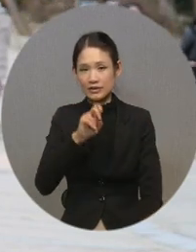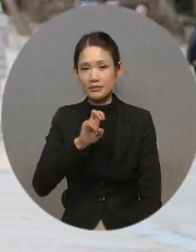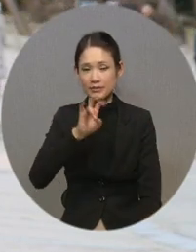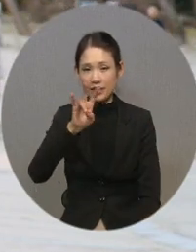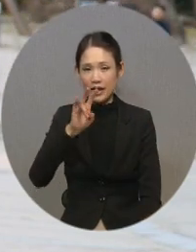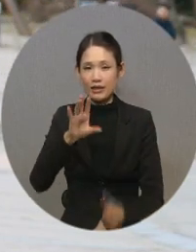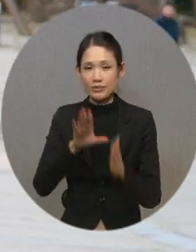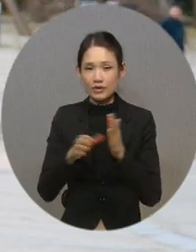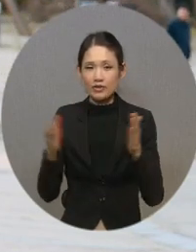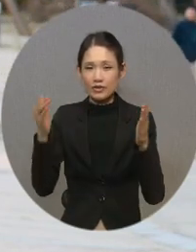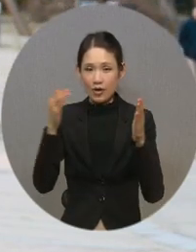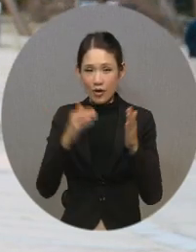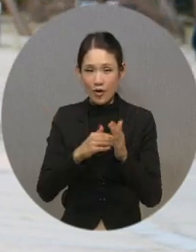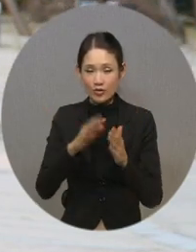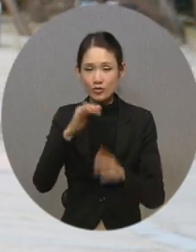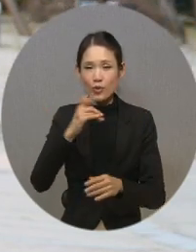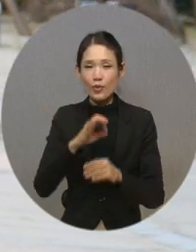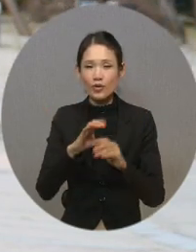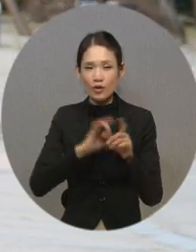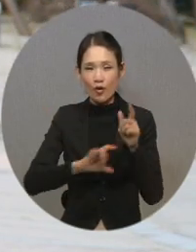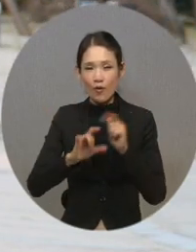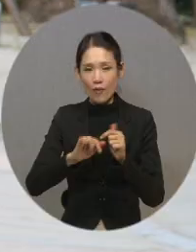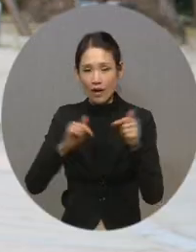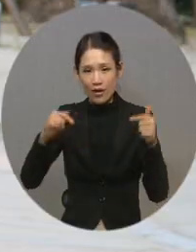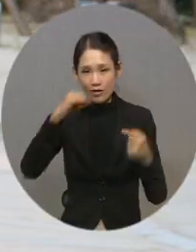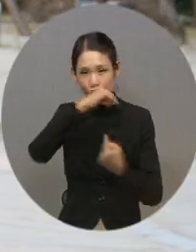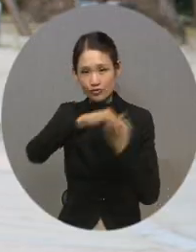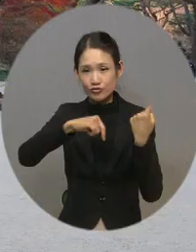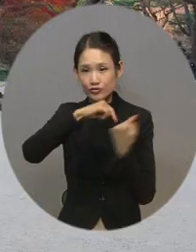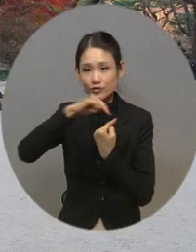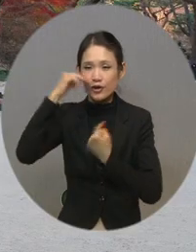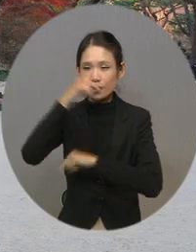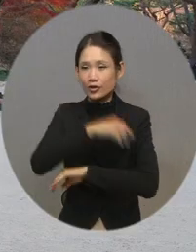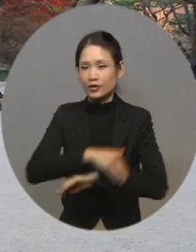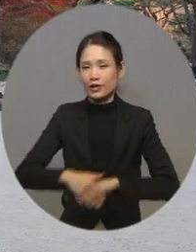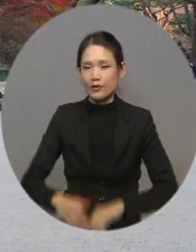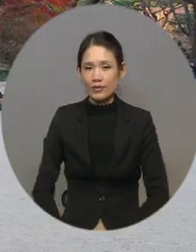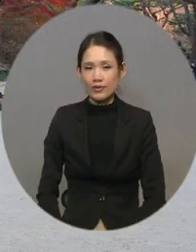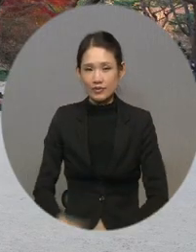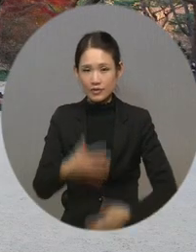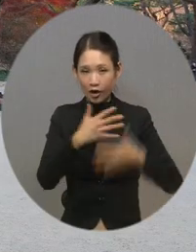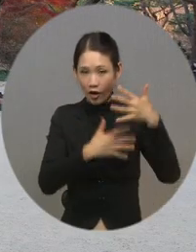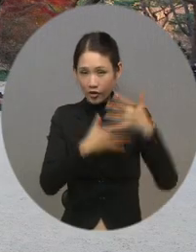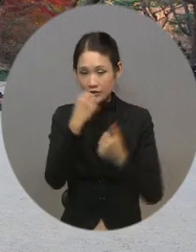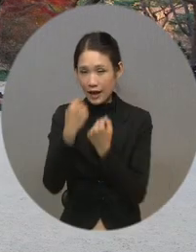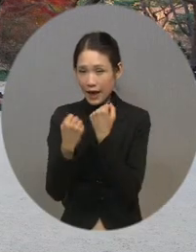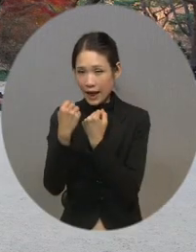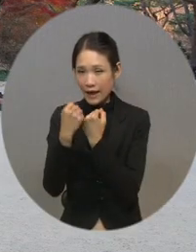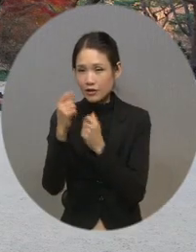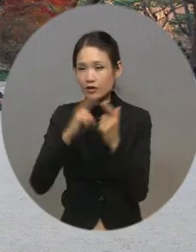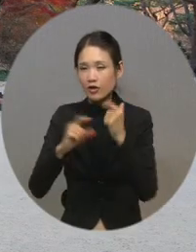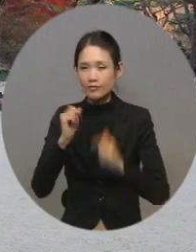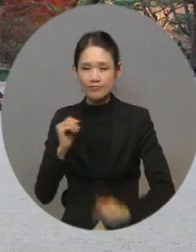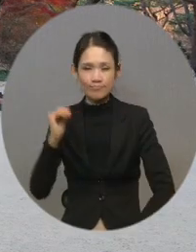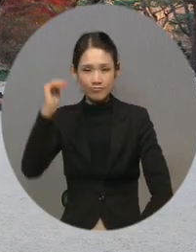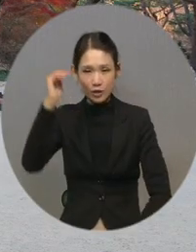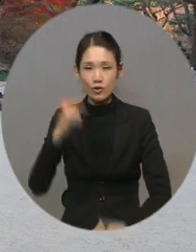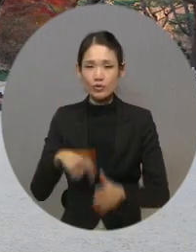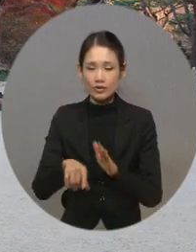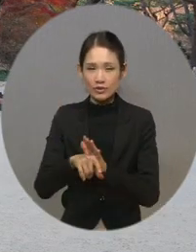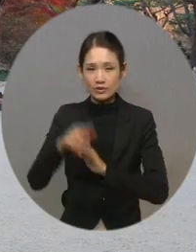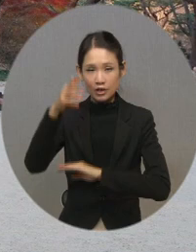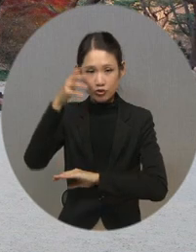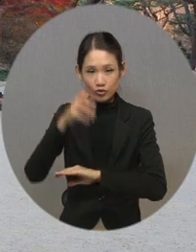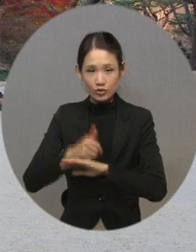2024년부터는 종묘까지 확대해서 운영할 계획에 있습니다. 저희가 영상의 해설의 질을 높이기 위해서 추후에는